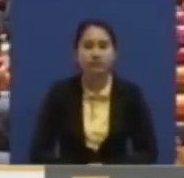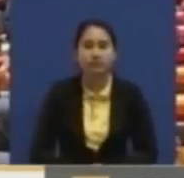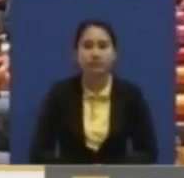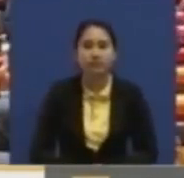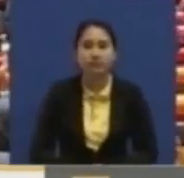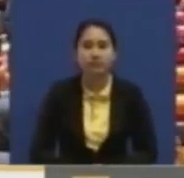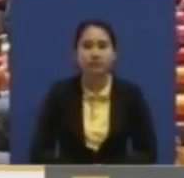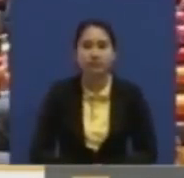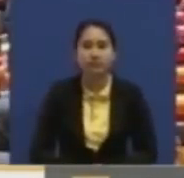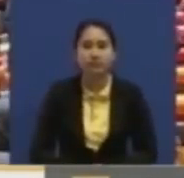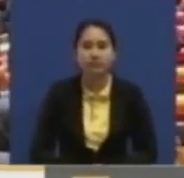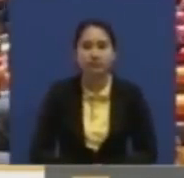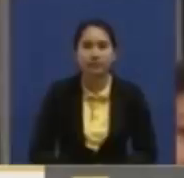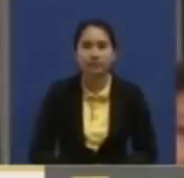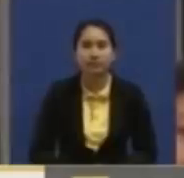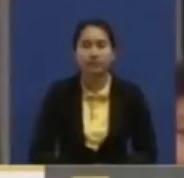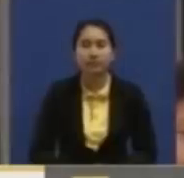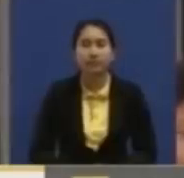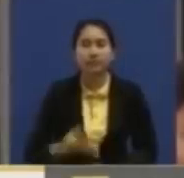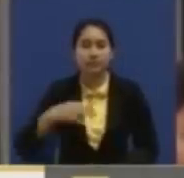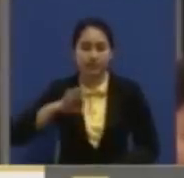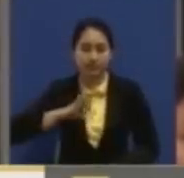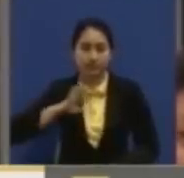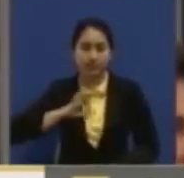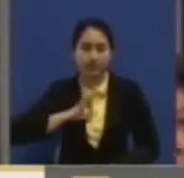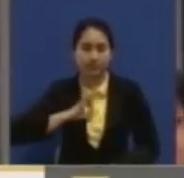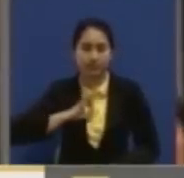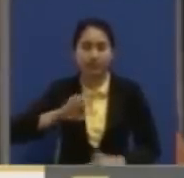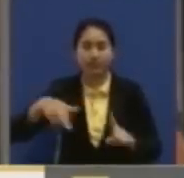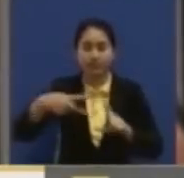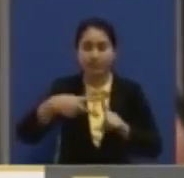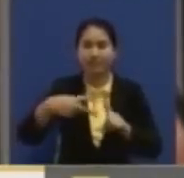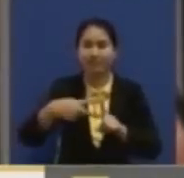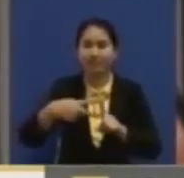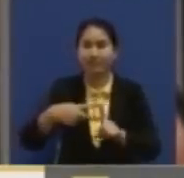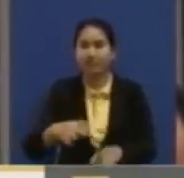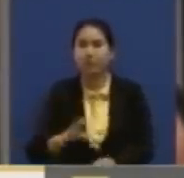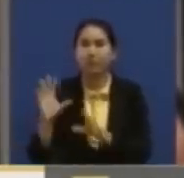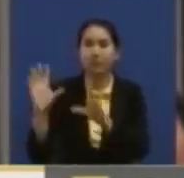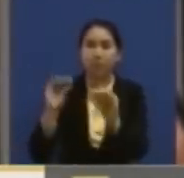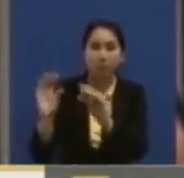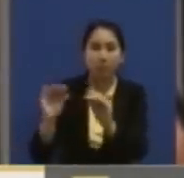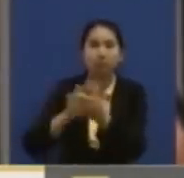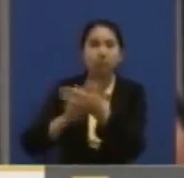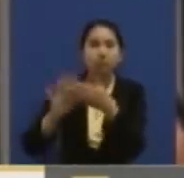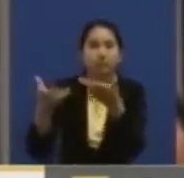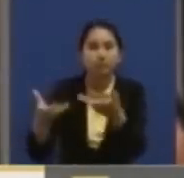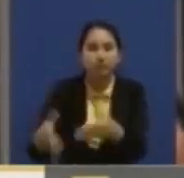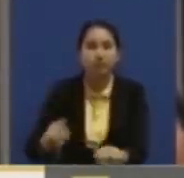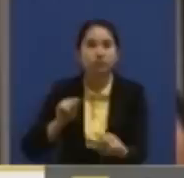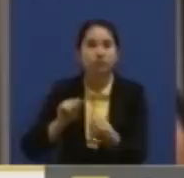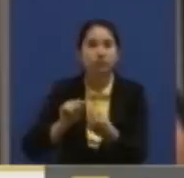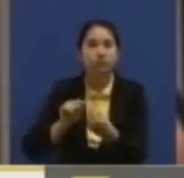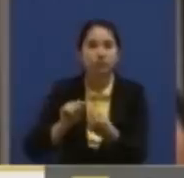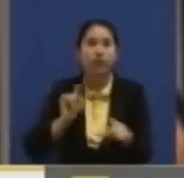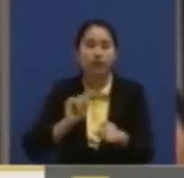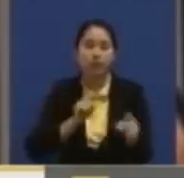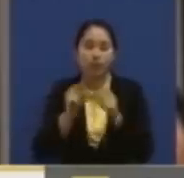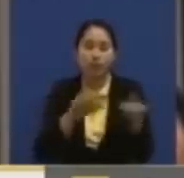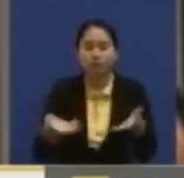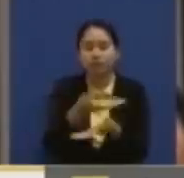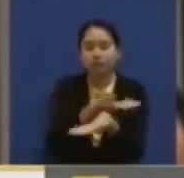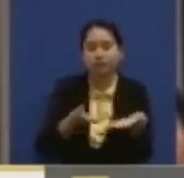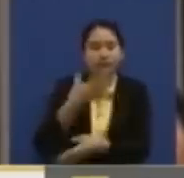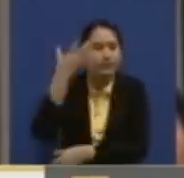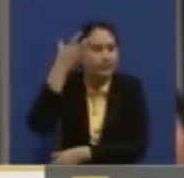พนิกาวานิชบัญชีรายชื่ออนาคตใหม่นะคะในเมื่อท่านพูดมาถึงขนาดนี้แล้วนะคะเมื่อสักครู่ดิฉันยืนยันว่าเป็นการหารือข้อกังวลนะคะพิสูจน์ว่